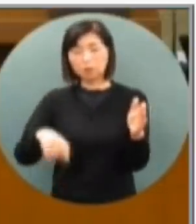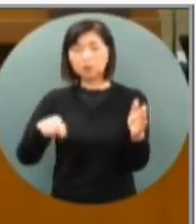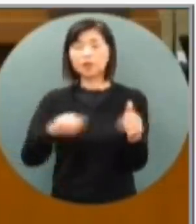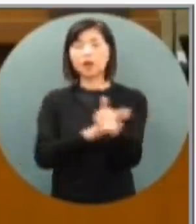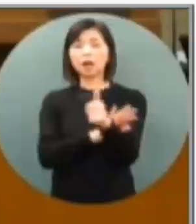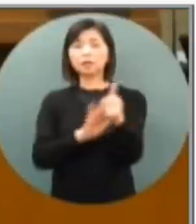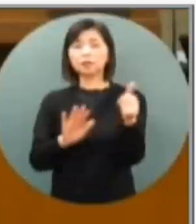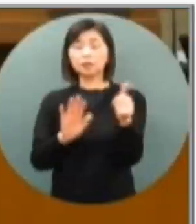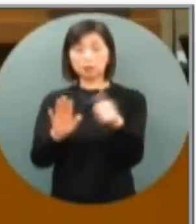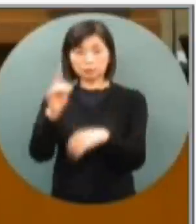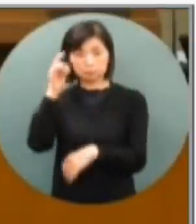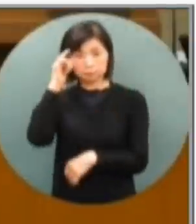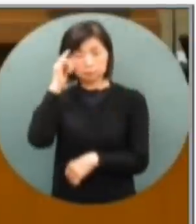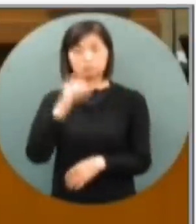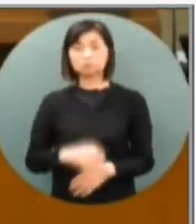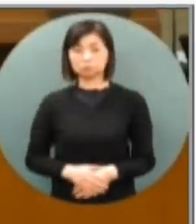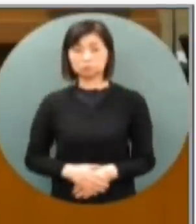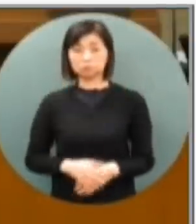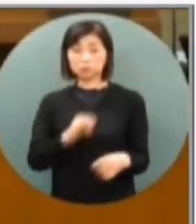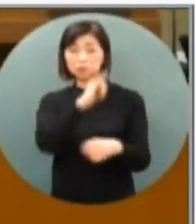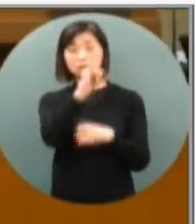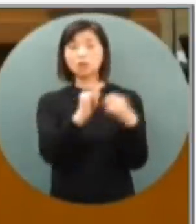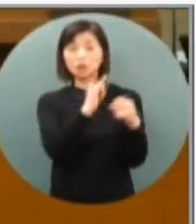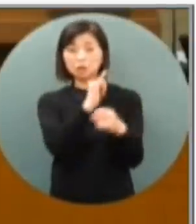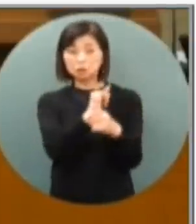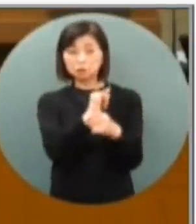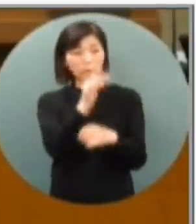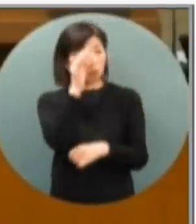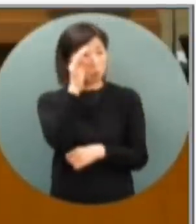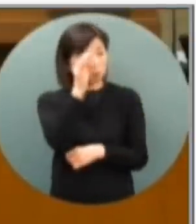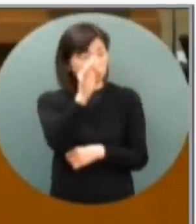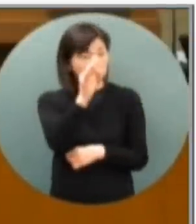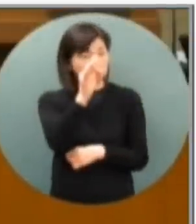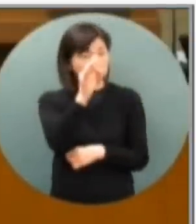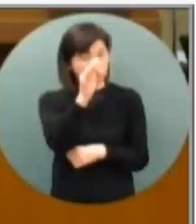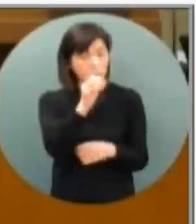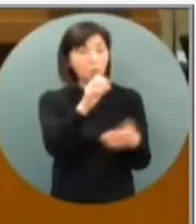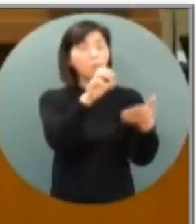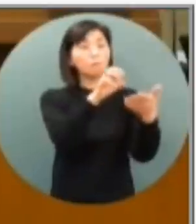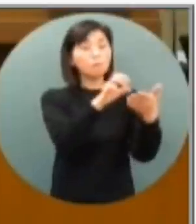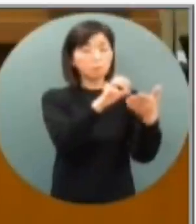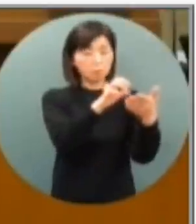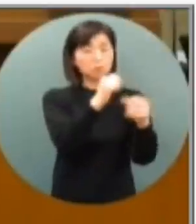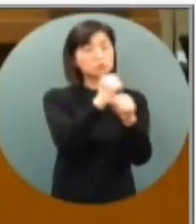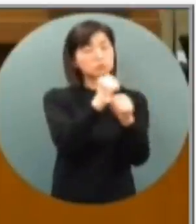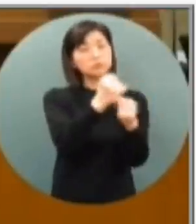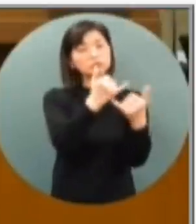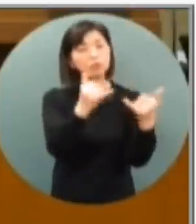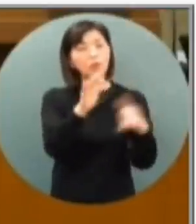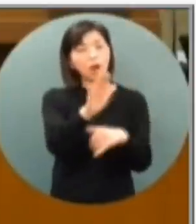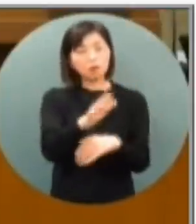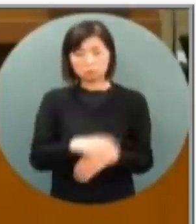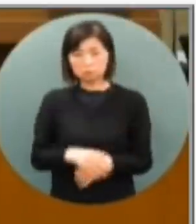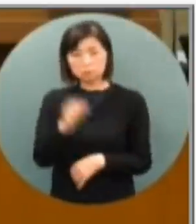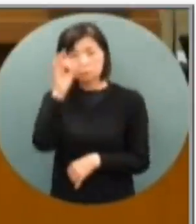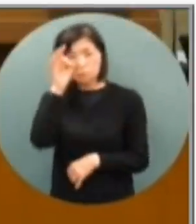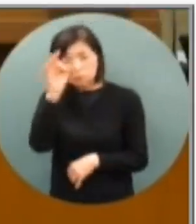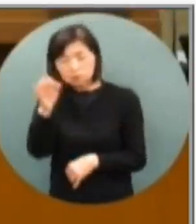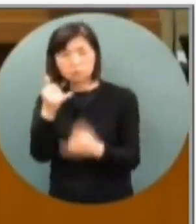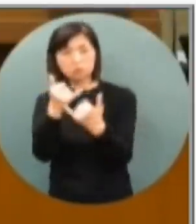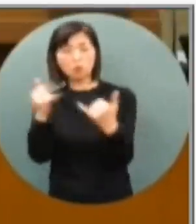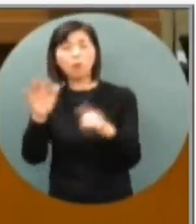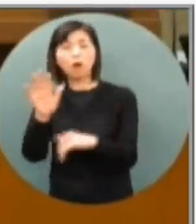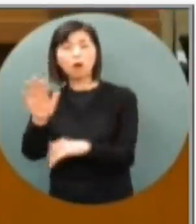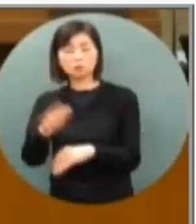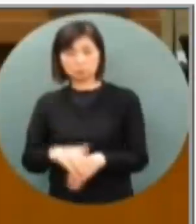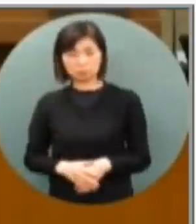います。サイトを掲載する人もあれば、それを見ていく人たちもいると、これが社会の現